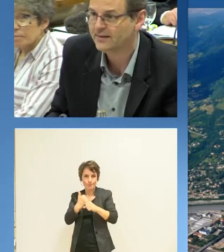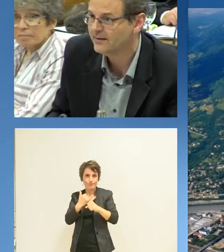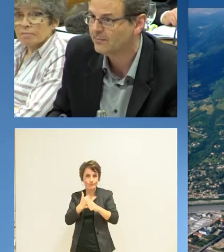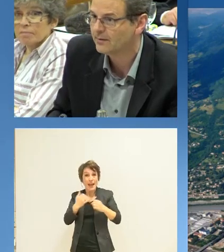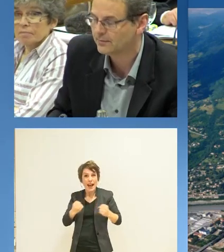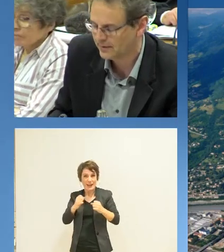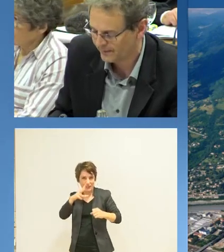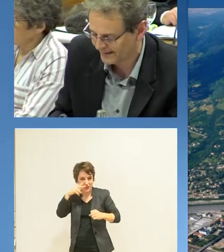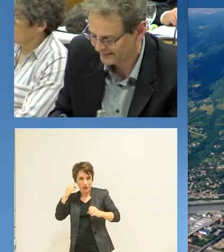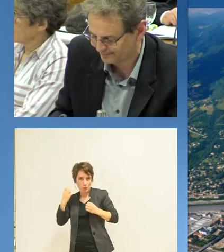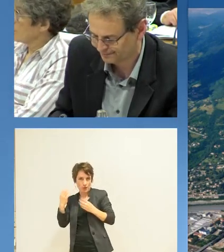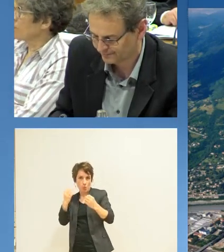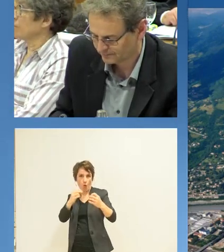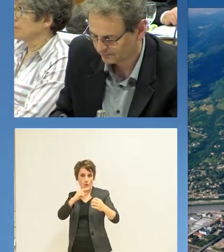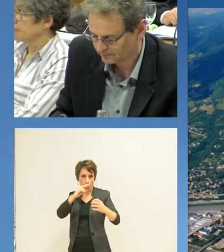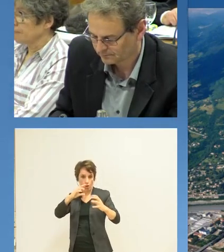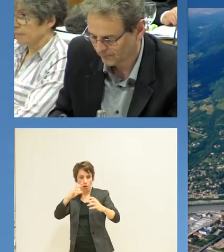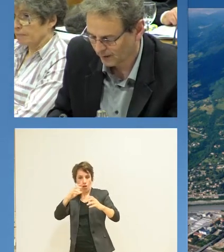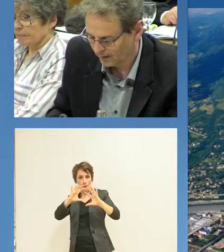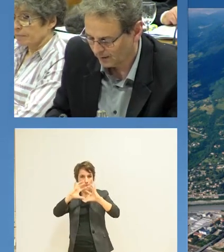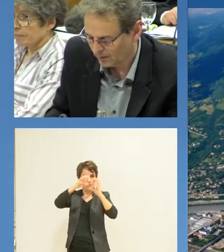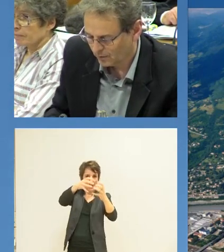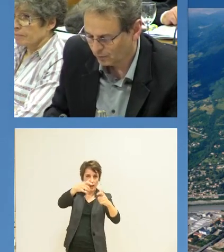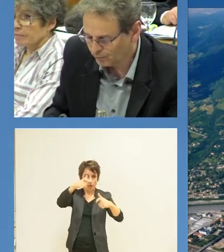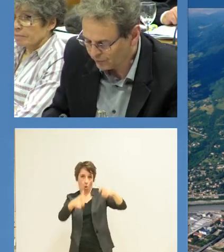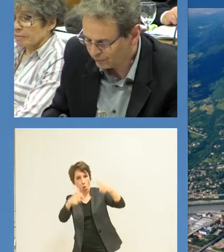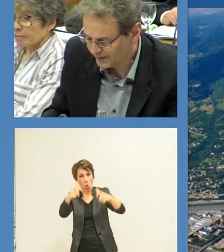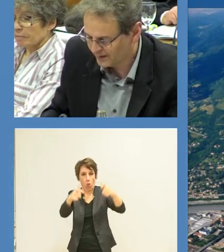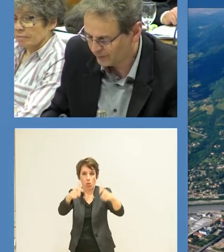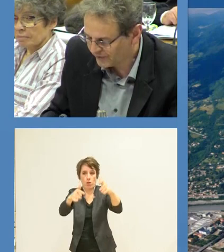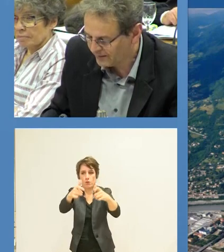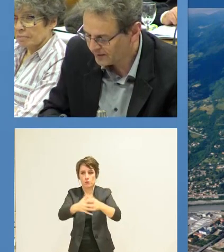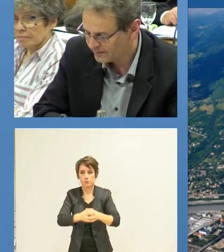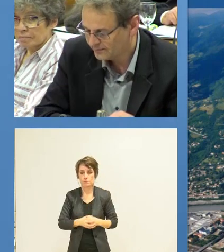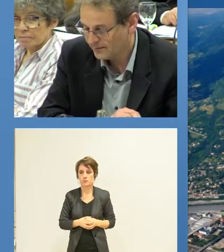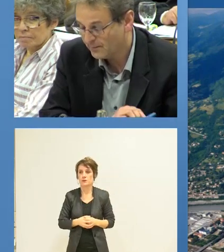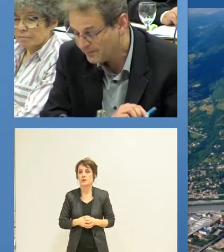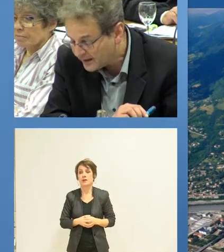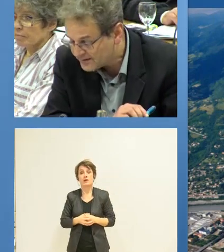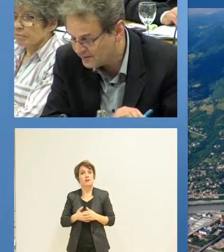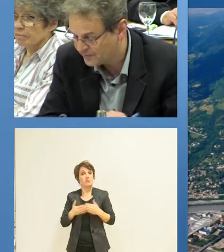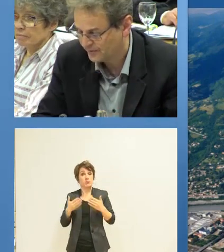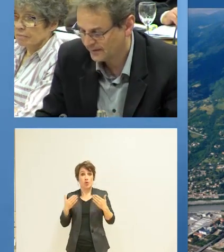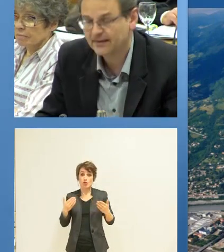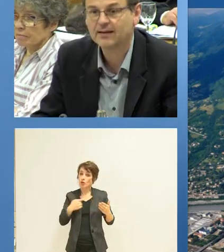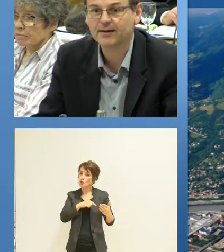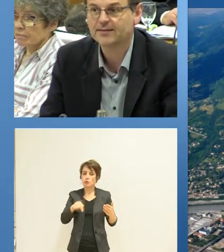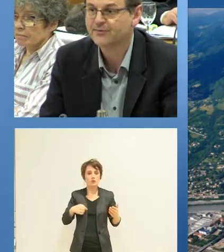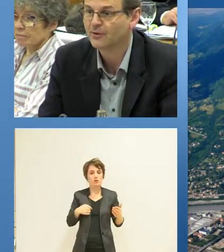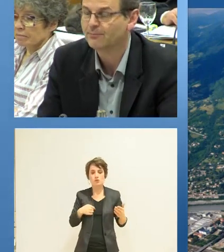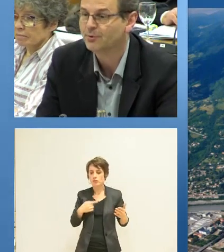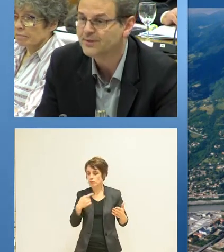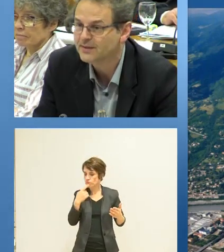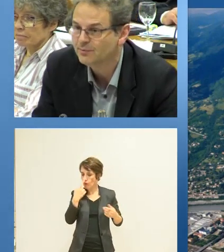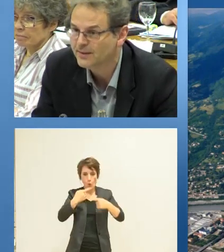grands équilibres de la planète nous pensons qu'il est possible et même impératif à travers les